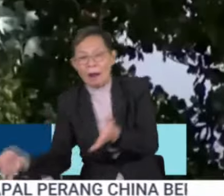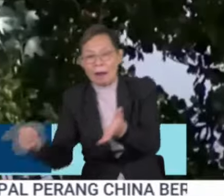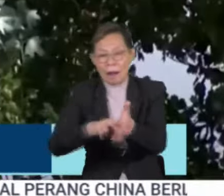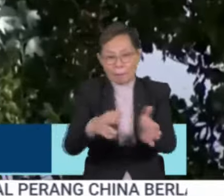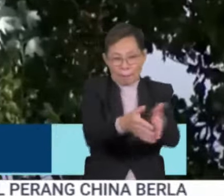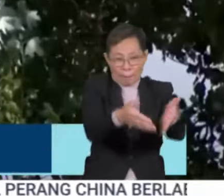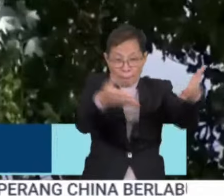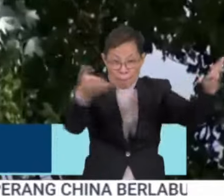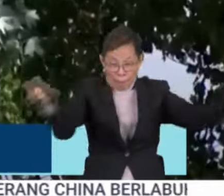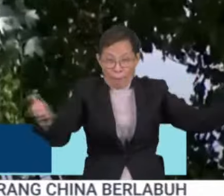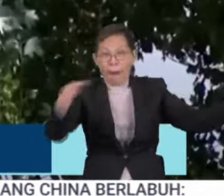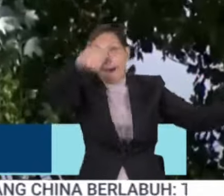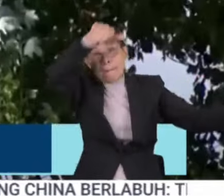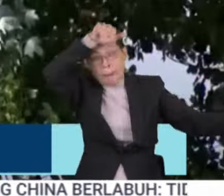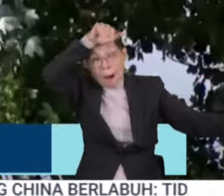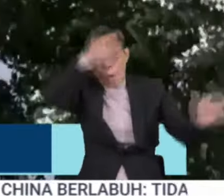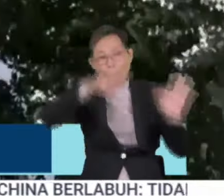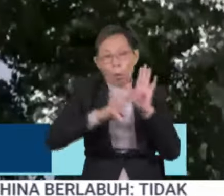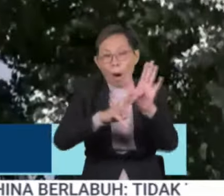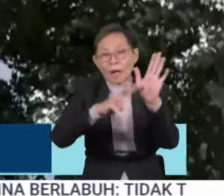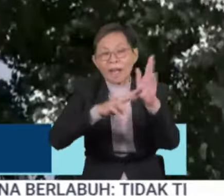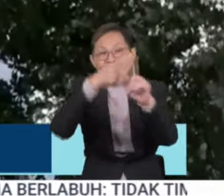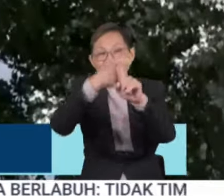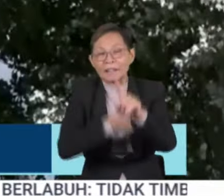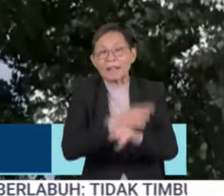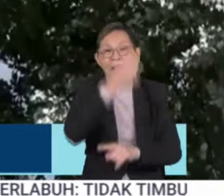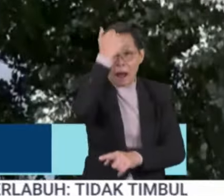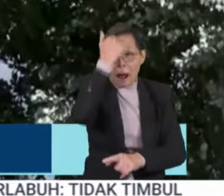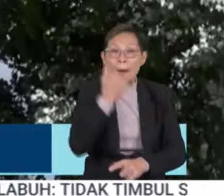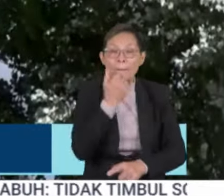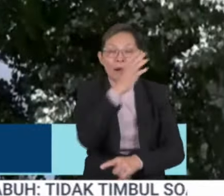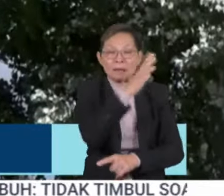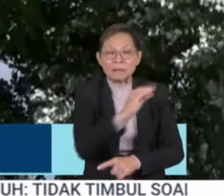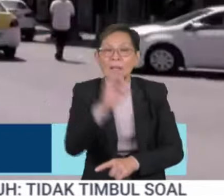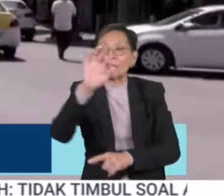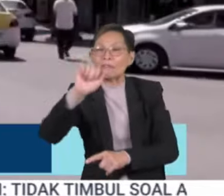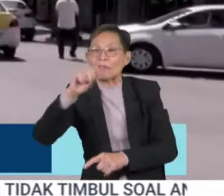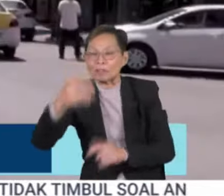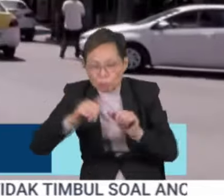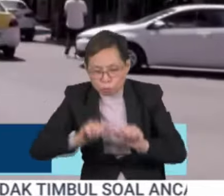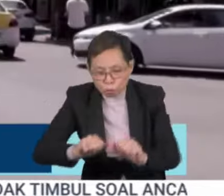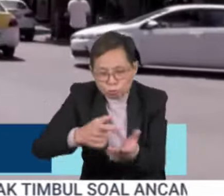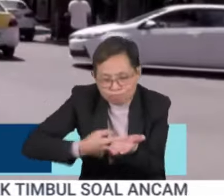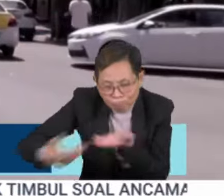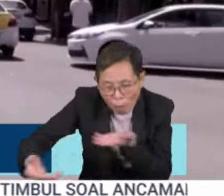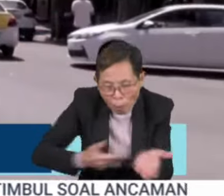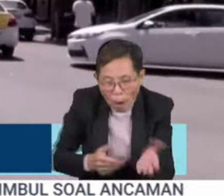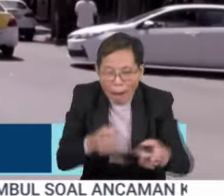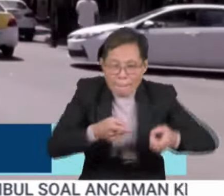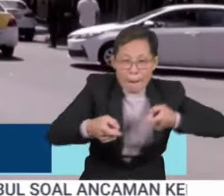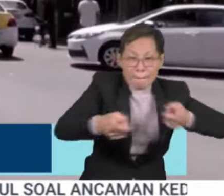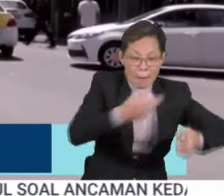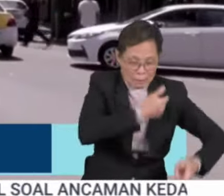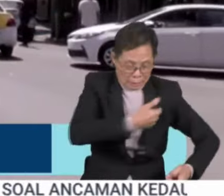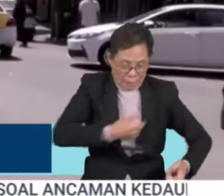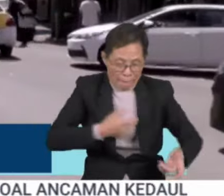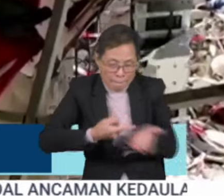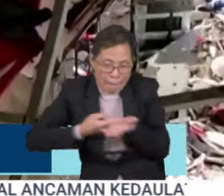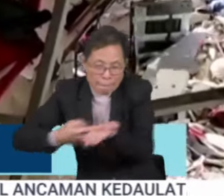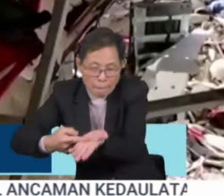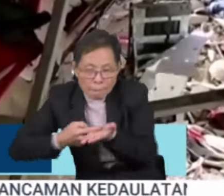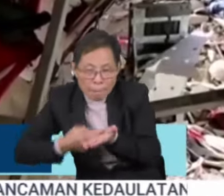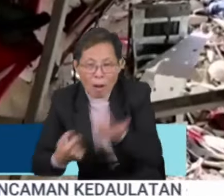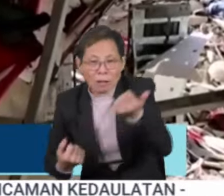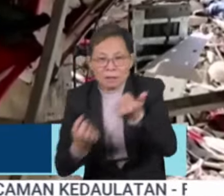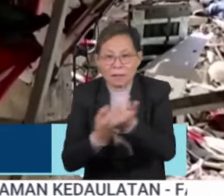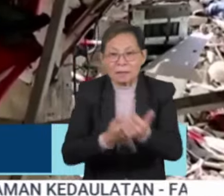Akhbar Al-Ahram di Mesir, perwakilan dari Hamas dan Fatah meneruskan perbincangan berkaitan pentadbiran Gaza. Perbincangan yang ditaja